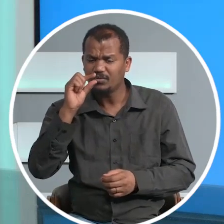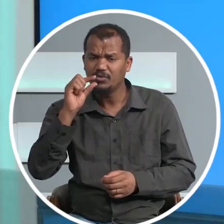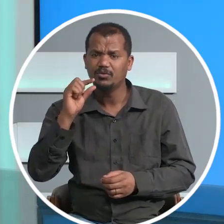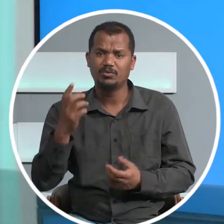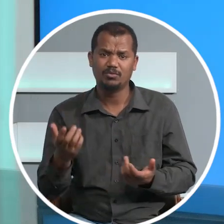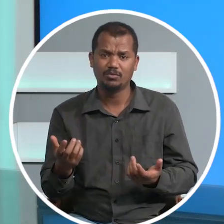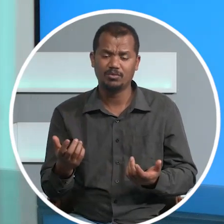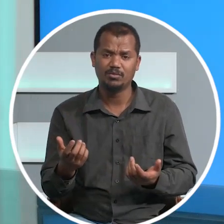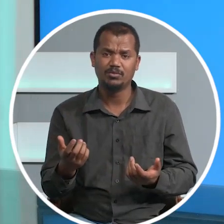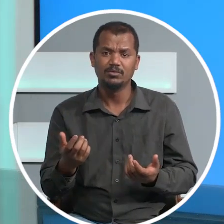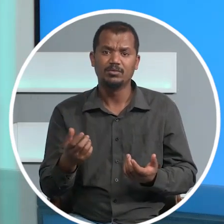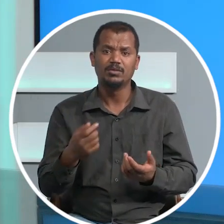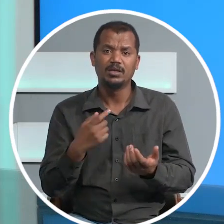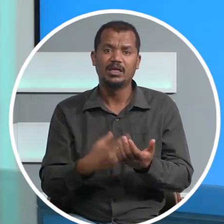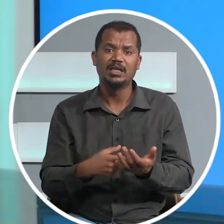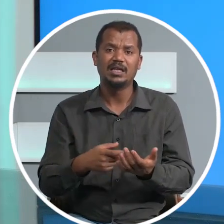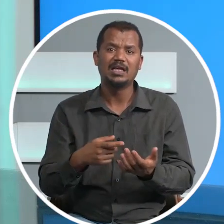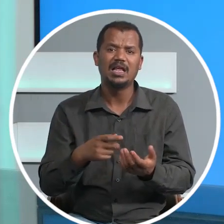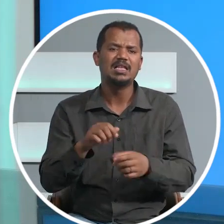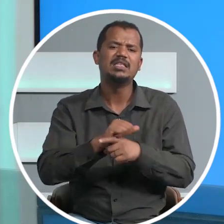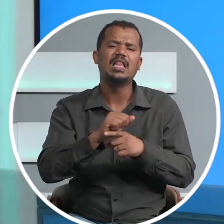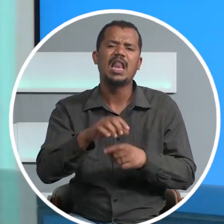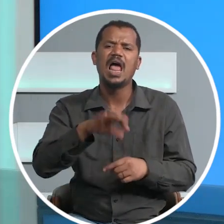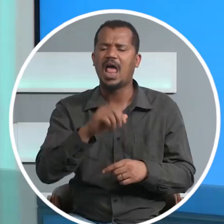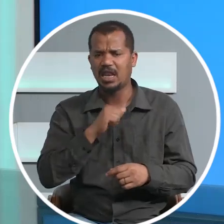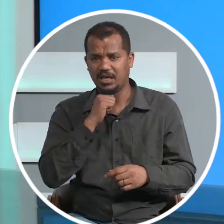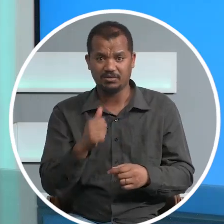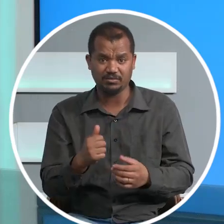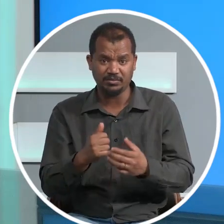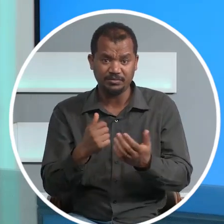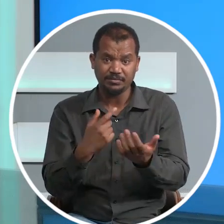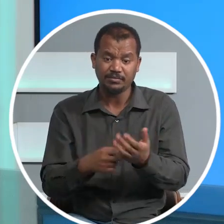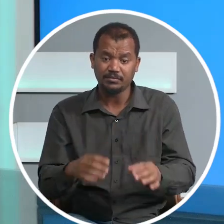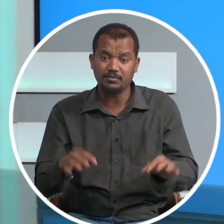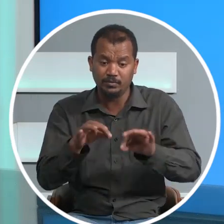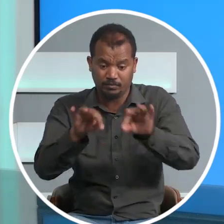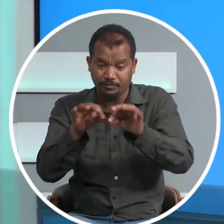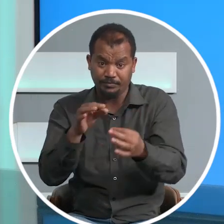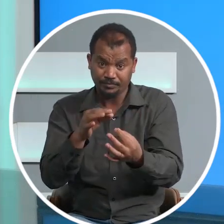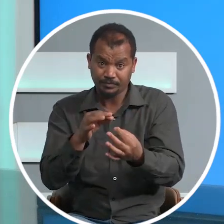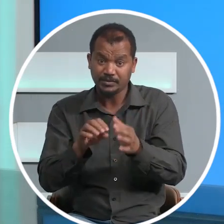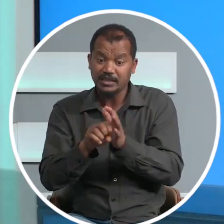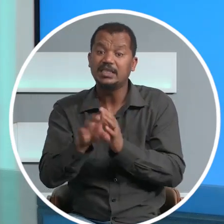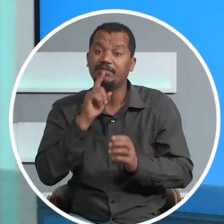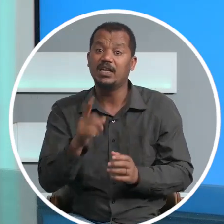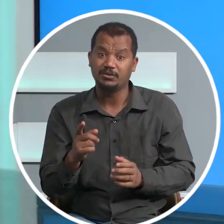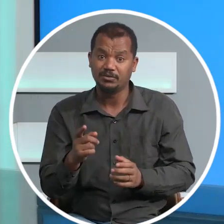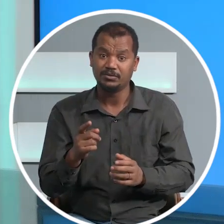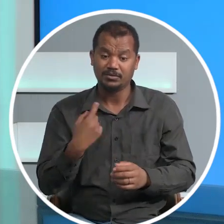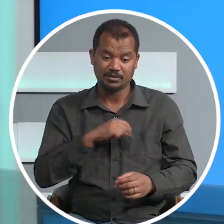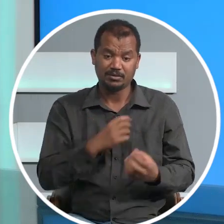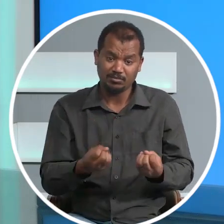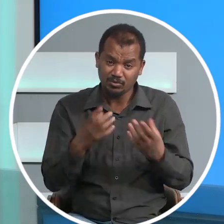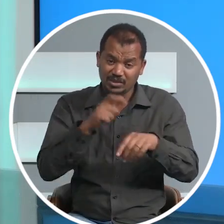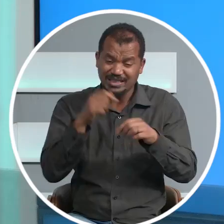አካል የሚያመርቱ ሰዎች አልተሰለጠኑም። እነዚህ አስፈላጊ ዘርፎች ናቸው በጣም። እና